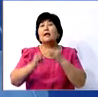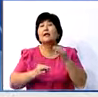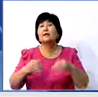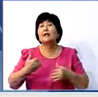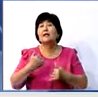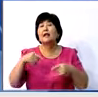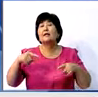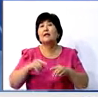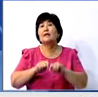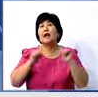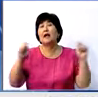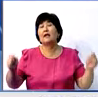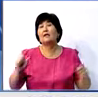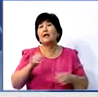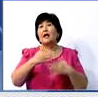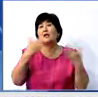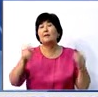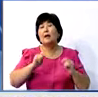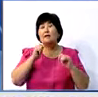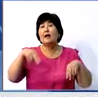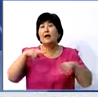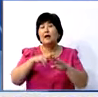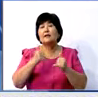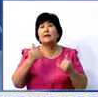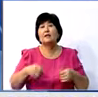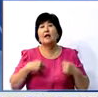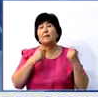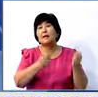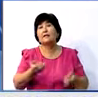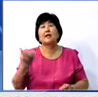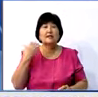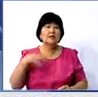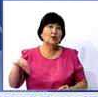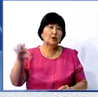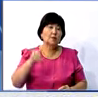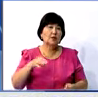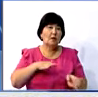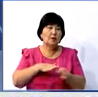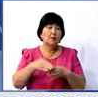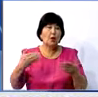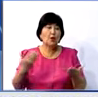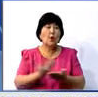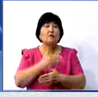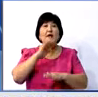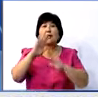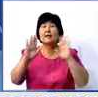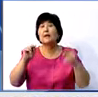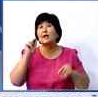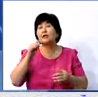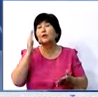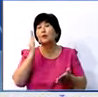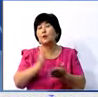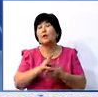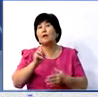под открытым небом в Астане, который в дар к юбилею столицы преподнесла Кызылординская область, пополнился новым экспонатом. Здесь